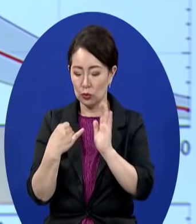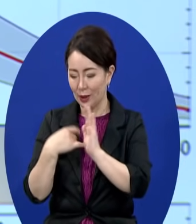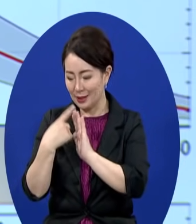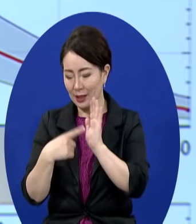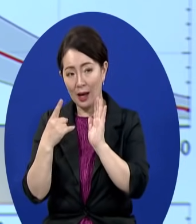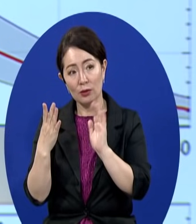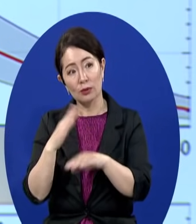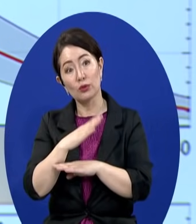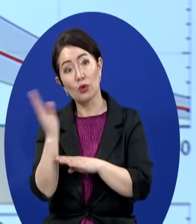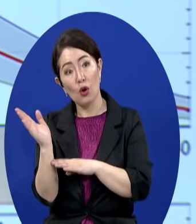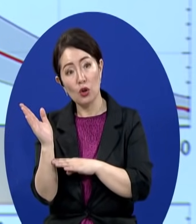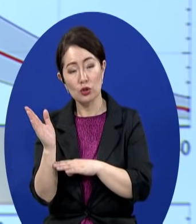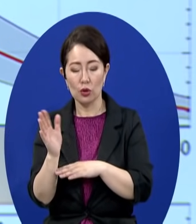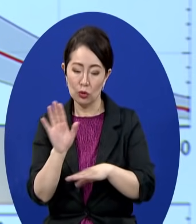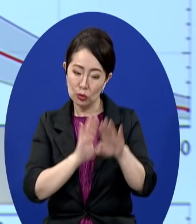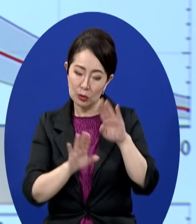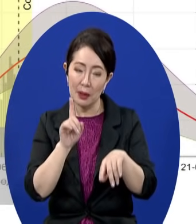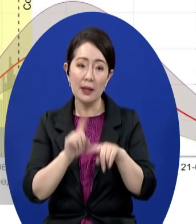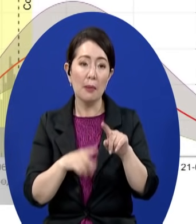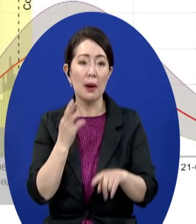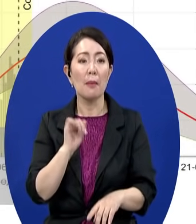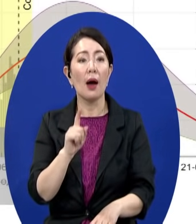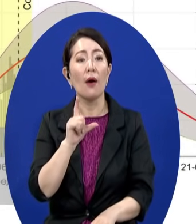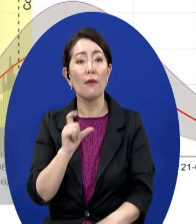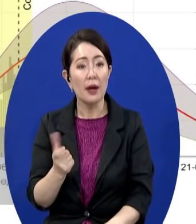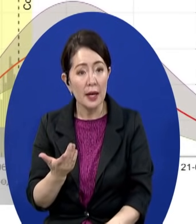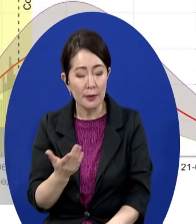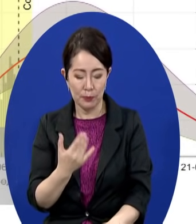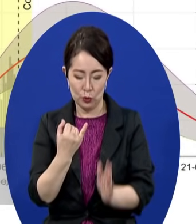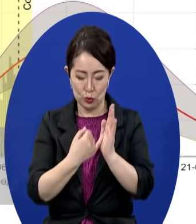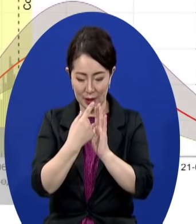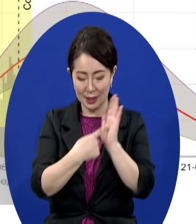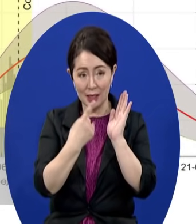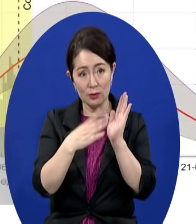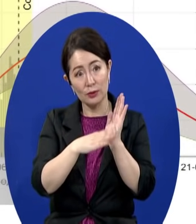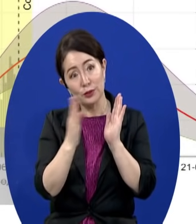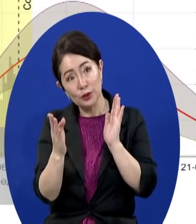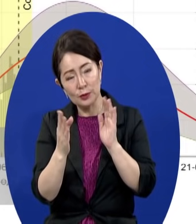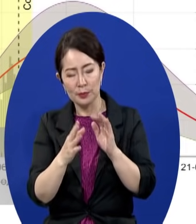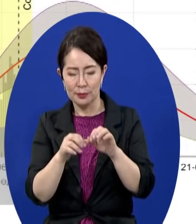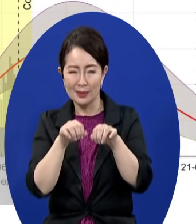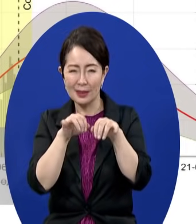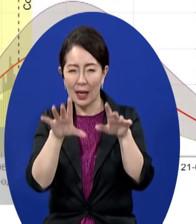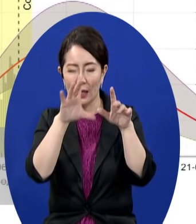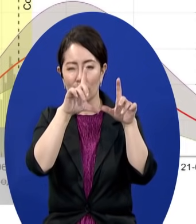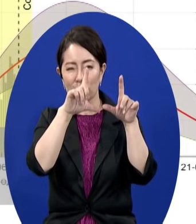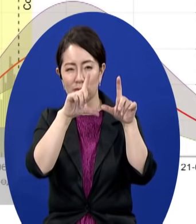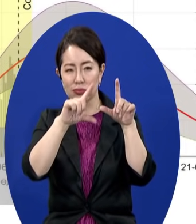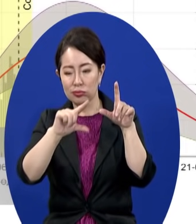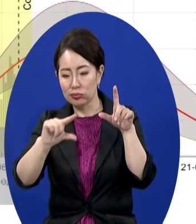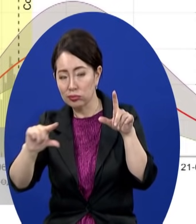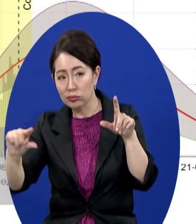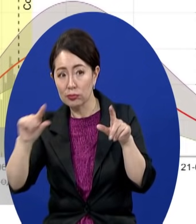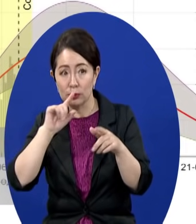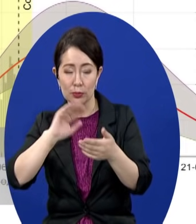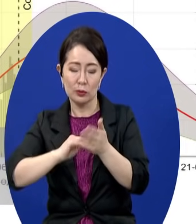15-наас хойш ер нь нөхцөл байдал чухам ямар байх вэ гэж. 6 дугаар сарын 15-наас хойш одоо тархалт бол айжмаар буух гэсэн ийм төлөвтэй байна.